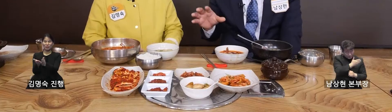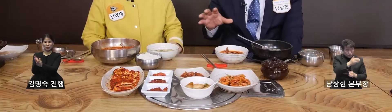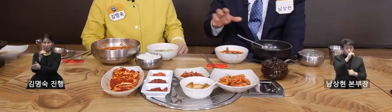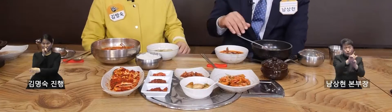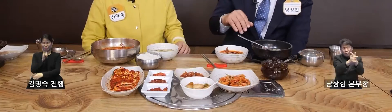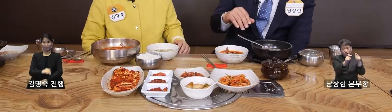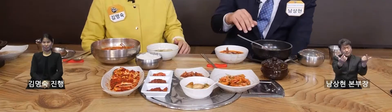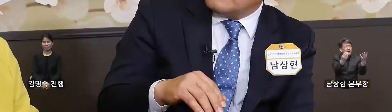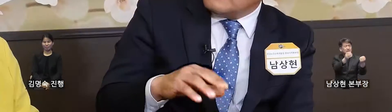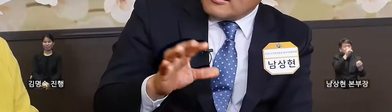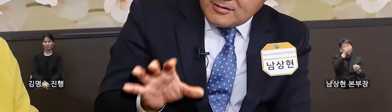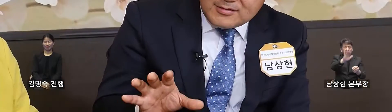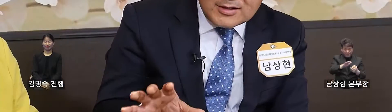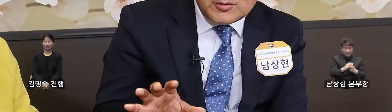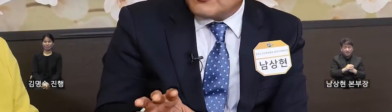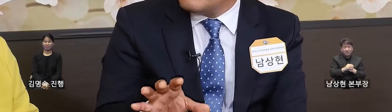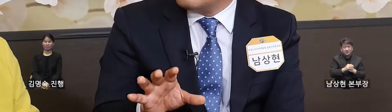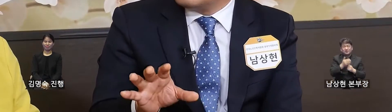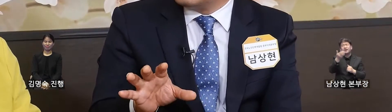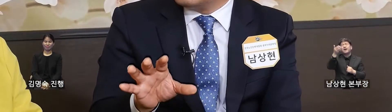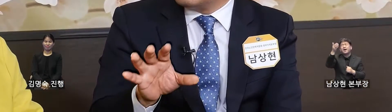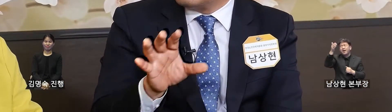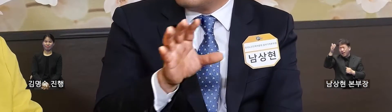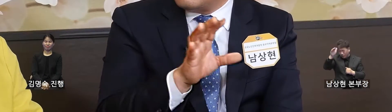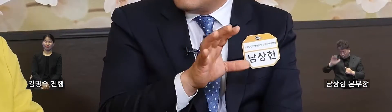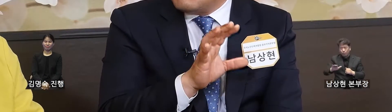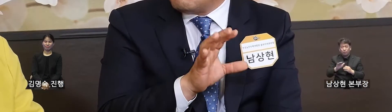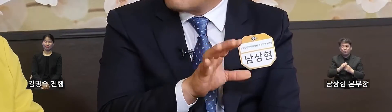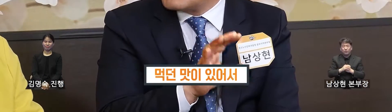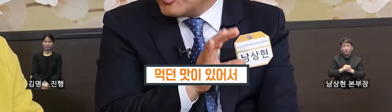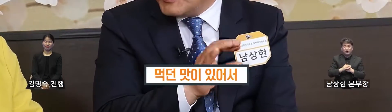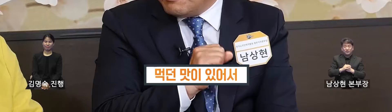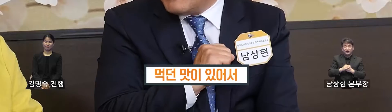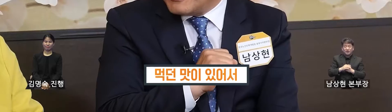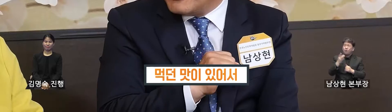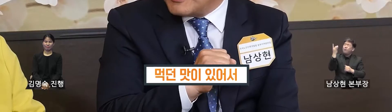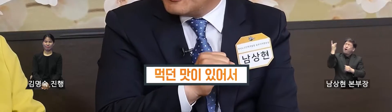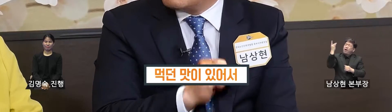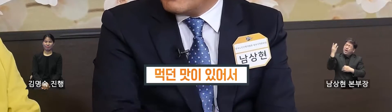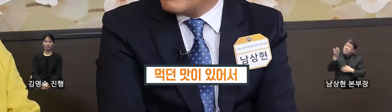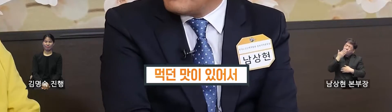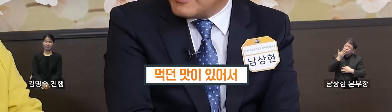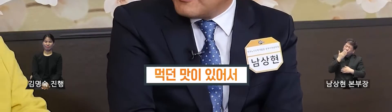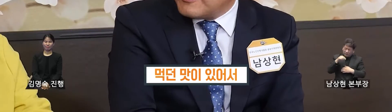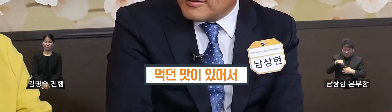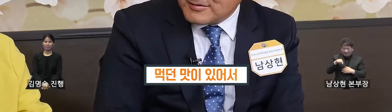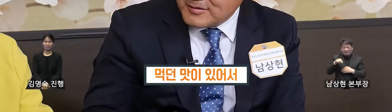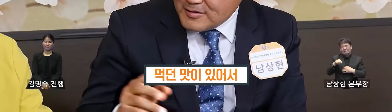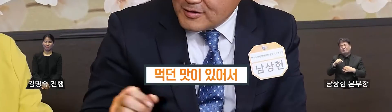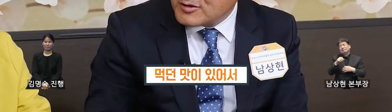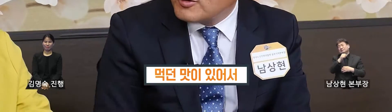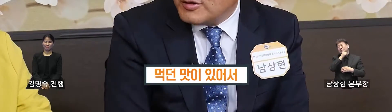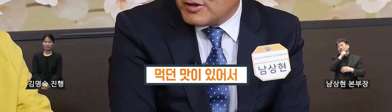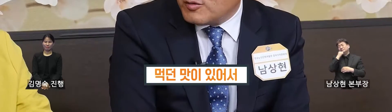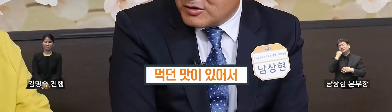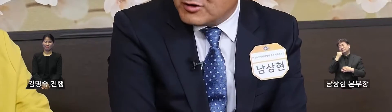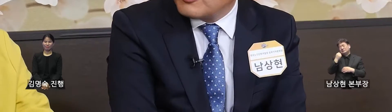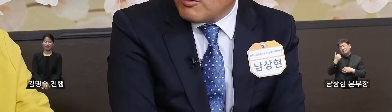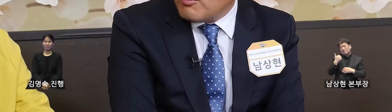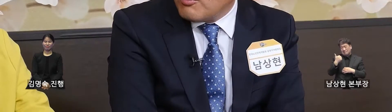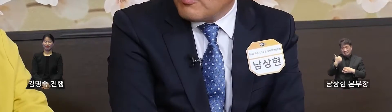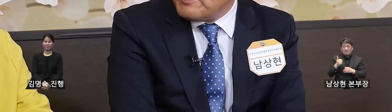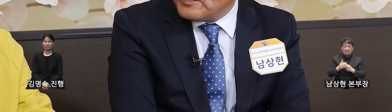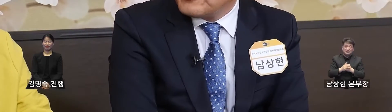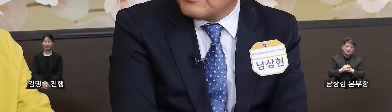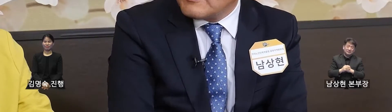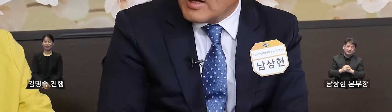여러 예. 가지도 있는데 그래도 이게 먹던 입맛이 그치. 또 그런가 봐요. 그래서 그리워요. 저는 이게 훨씬